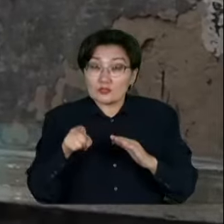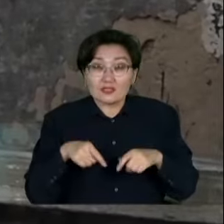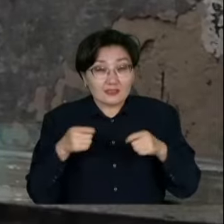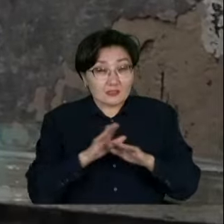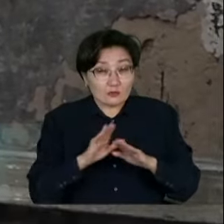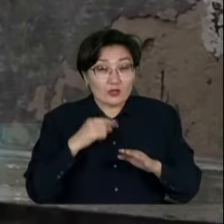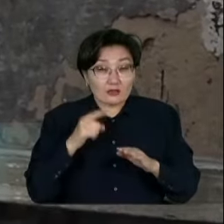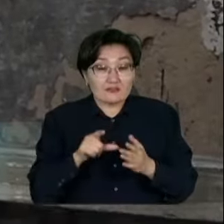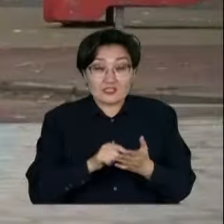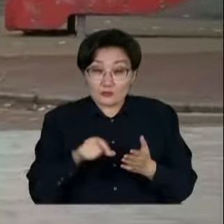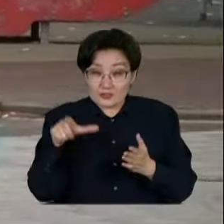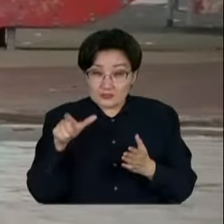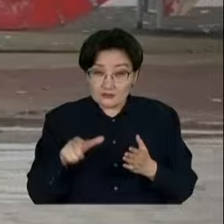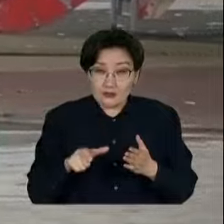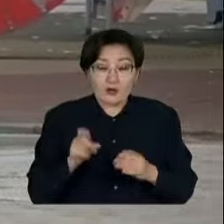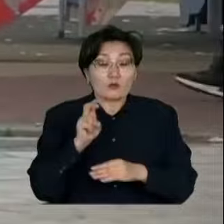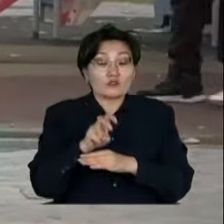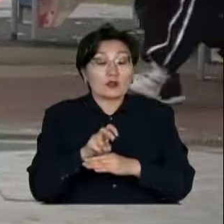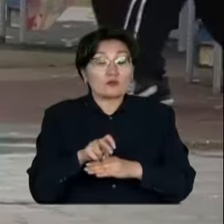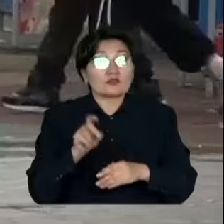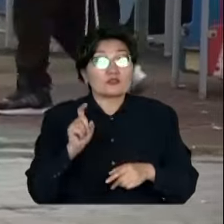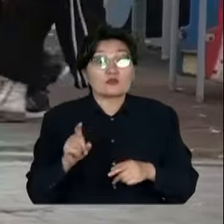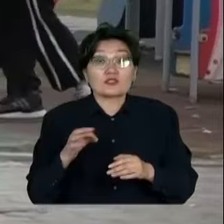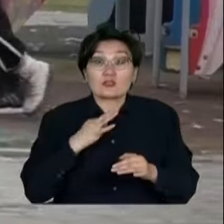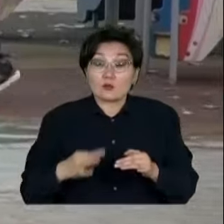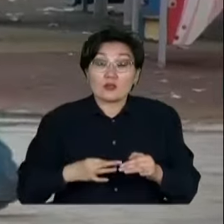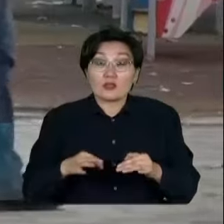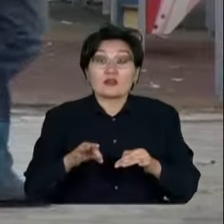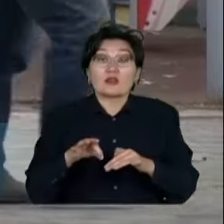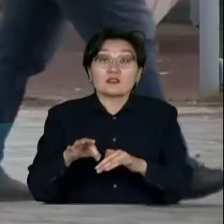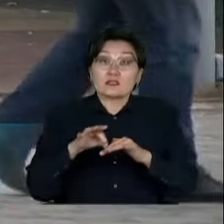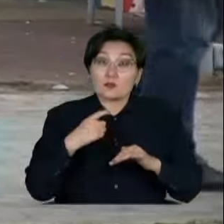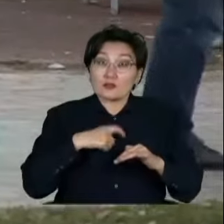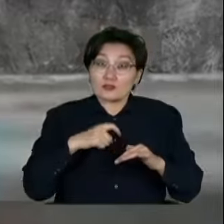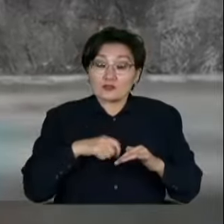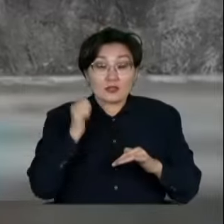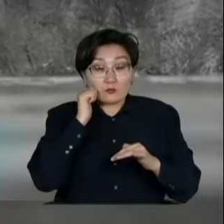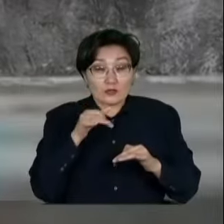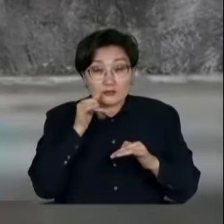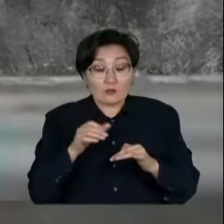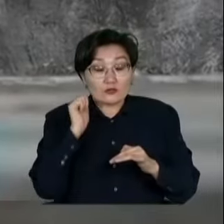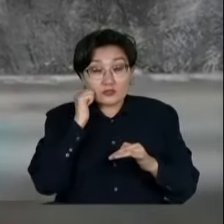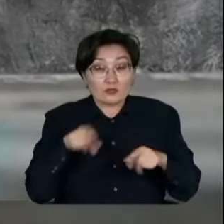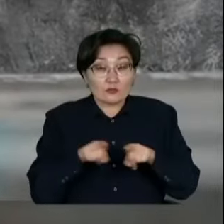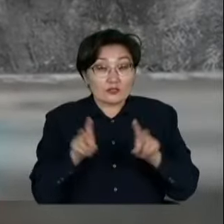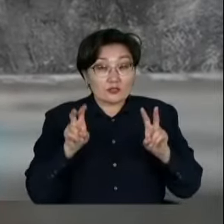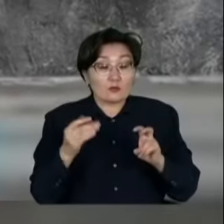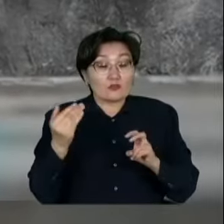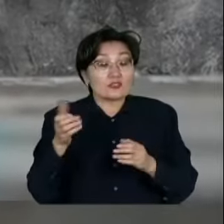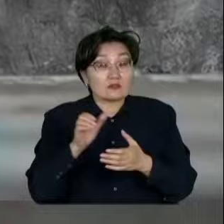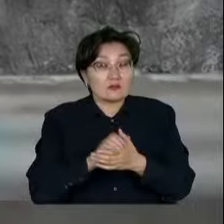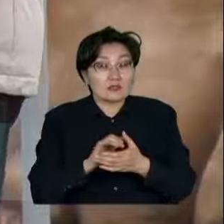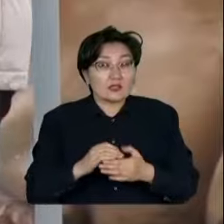дали, говорит пенсионерка. Навещать ее приходит сын, но забрать к себе старушку не может. Бабушка Валя, так называют ее знакомые,